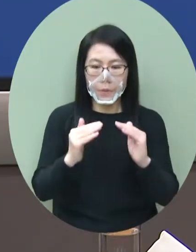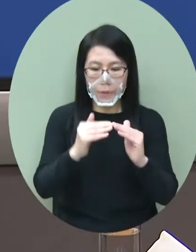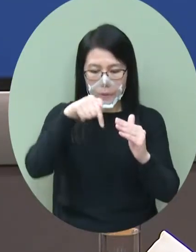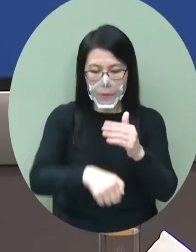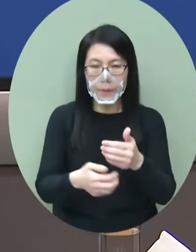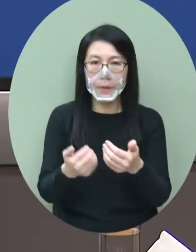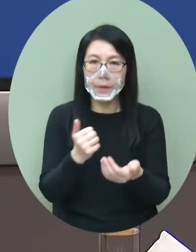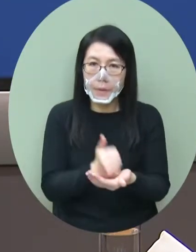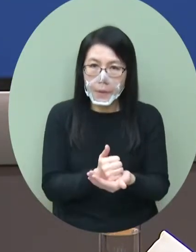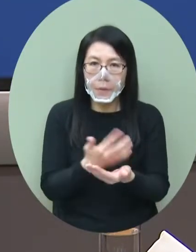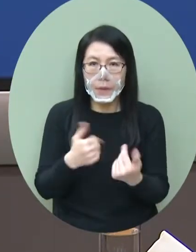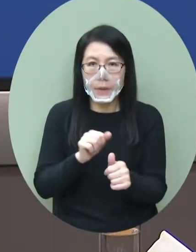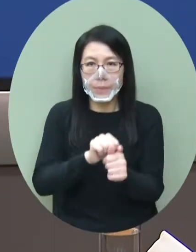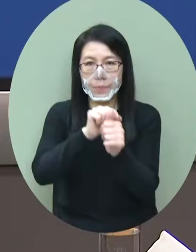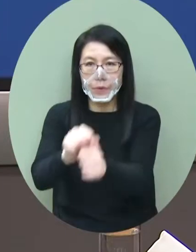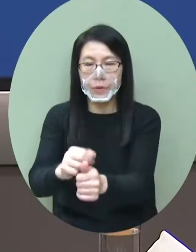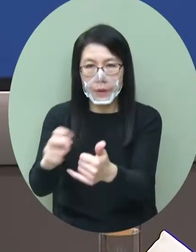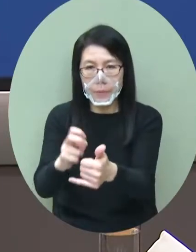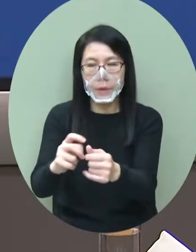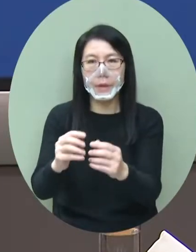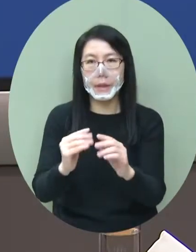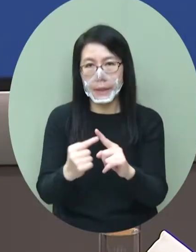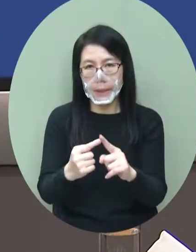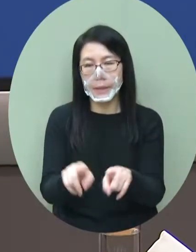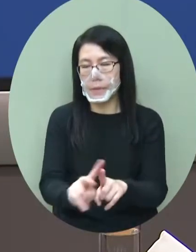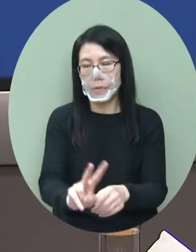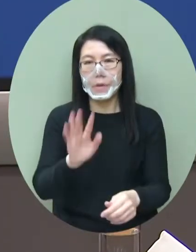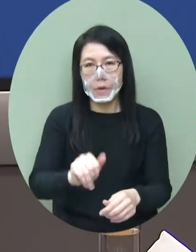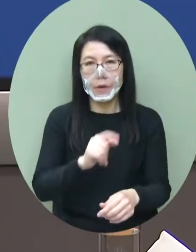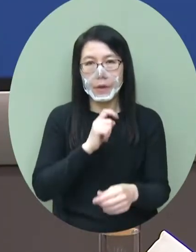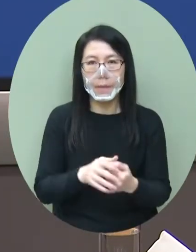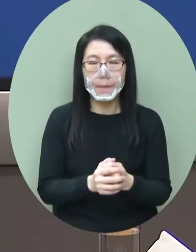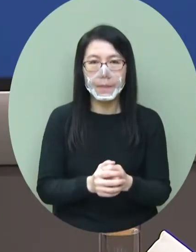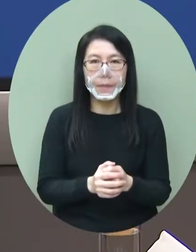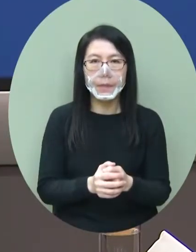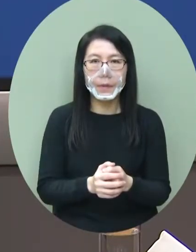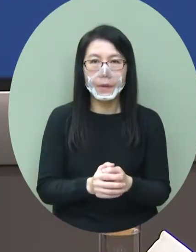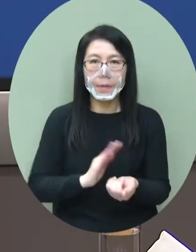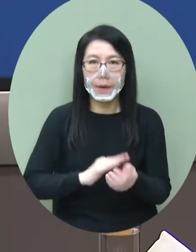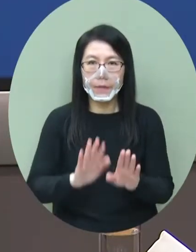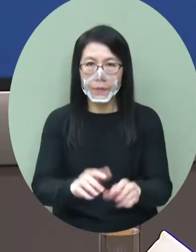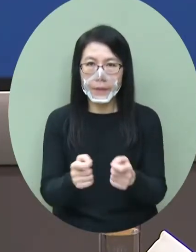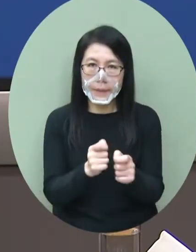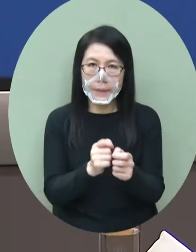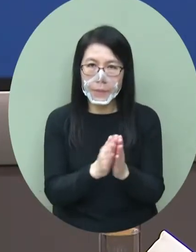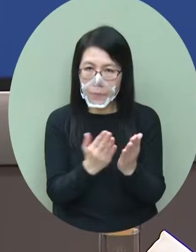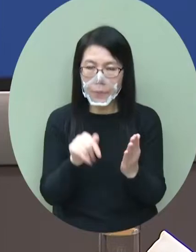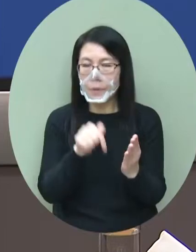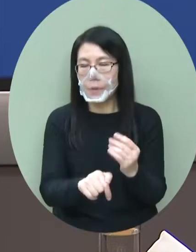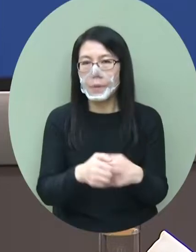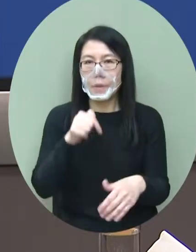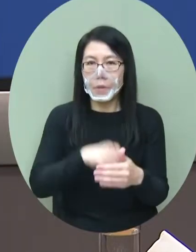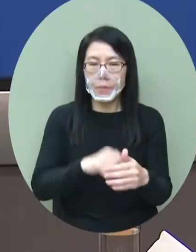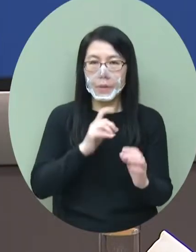在家隔离的或者在检疫的居民就起码有一个抗疫的资料